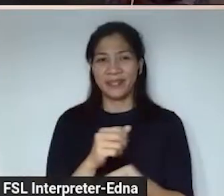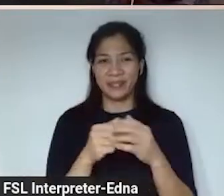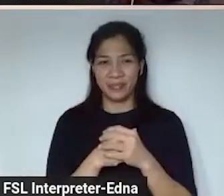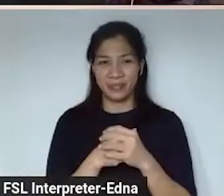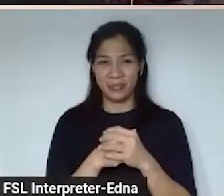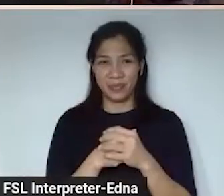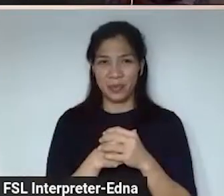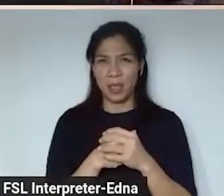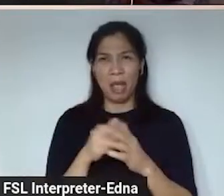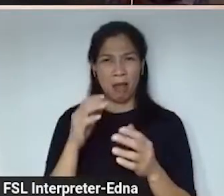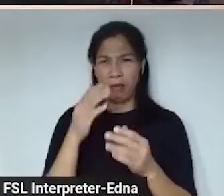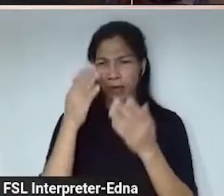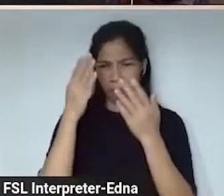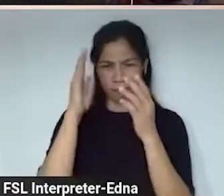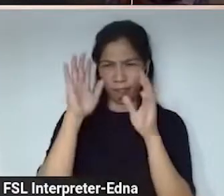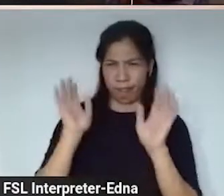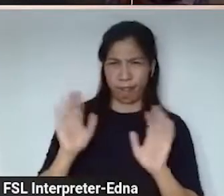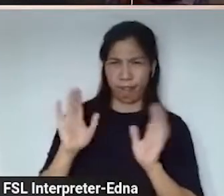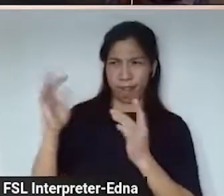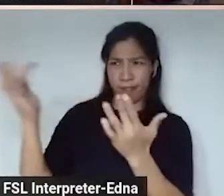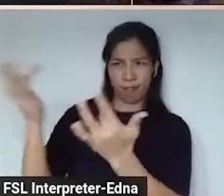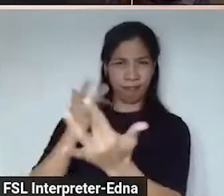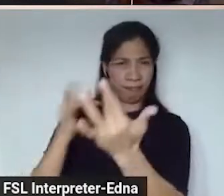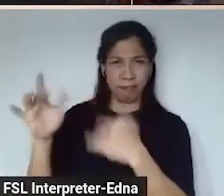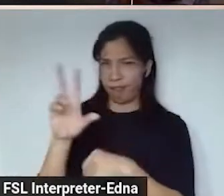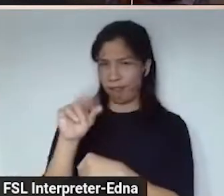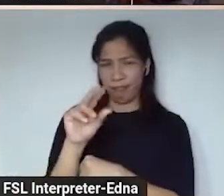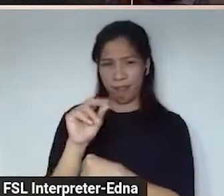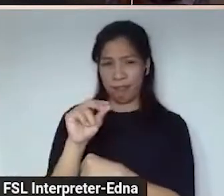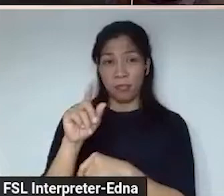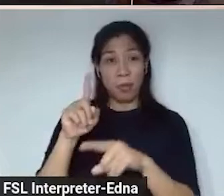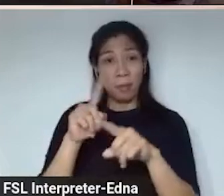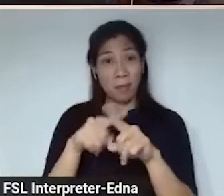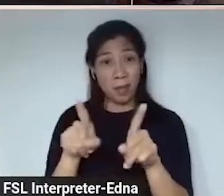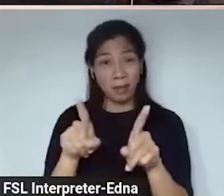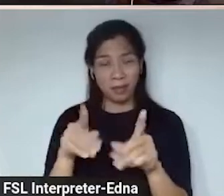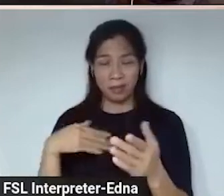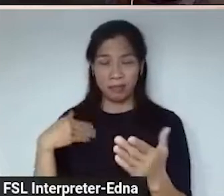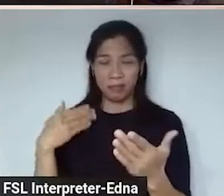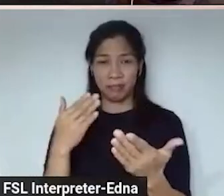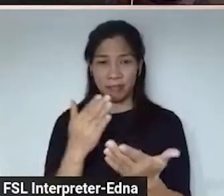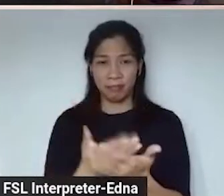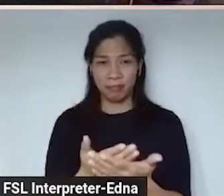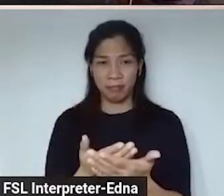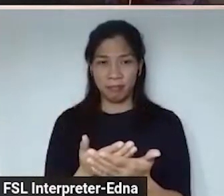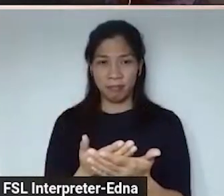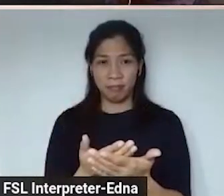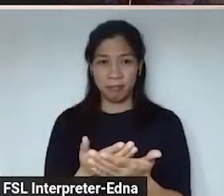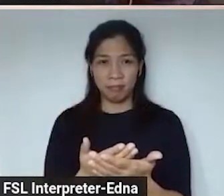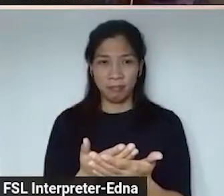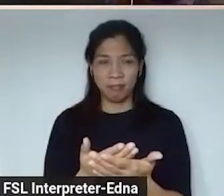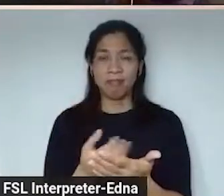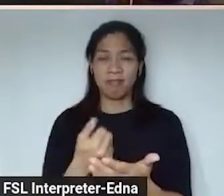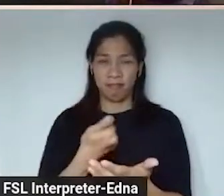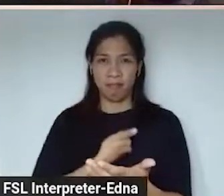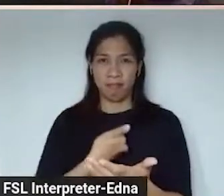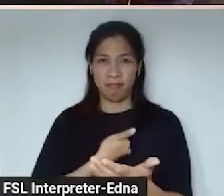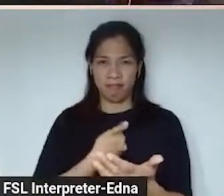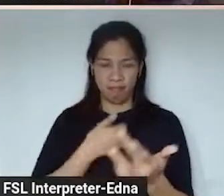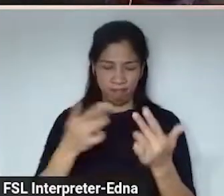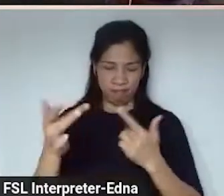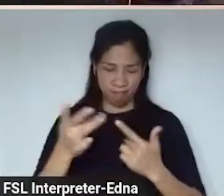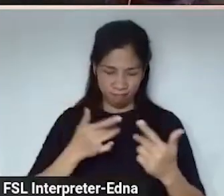kaawaan yung sarili ko. Although, dumating ako sa part na yun na talaga nag-self-pity ako, talagang nagkulong